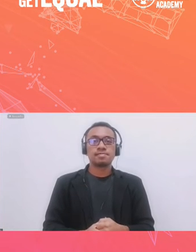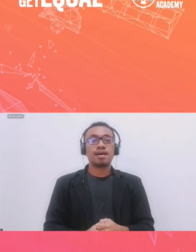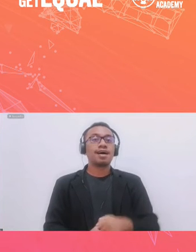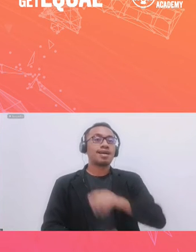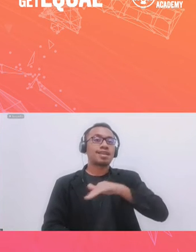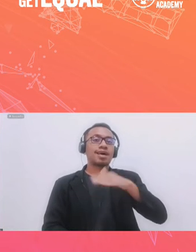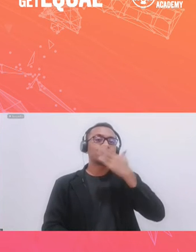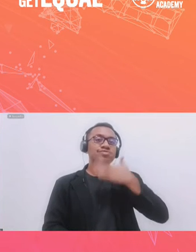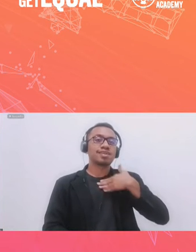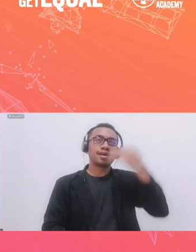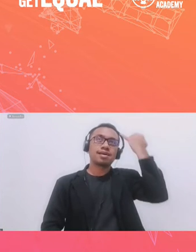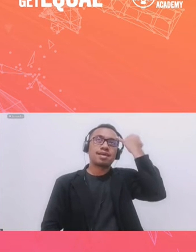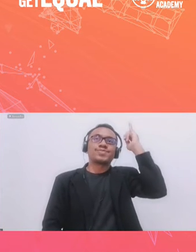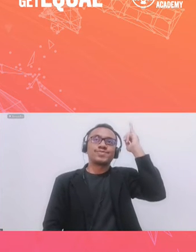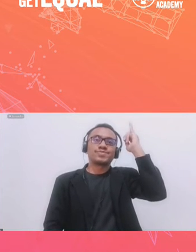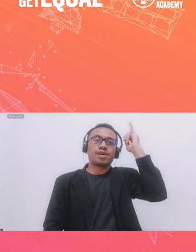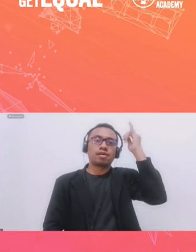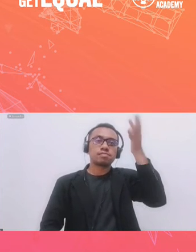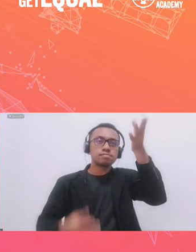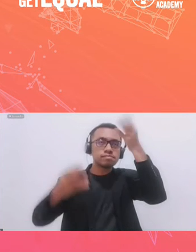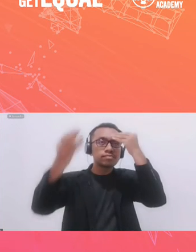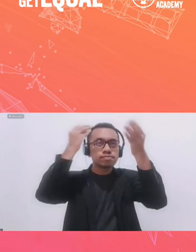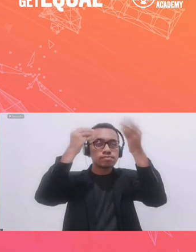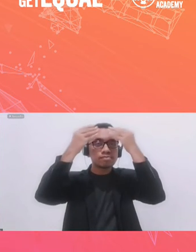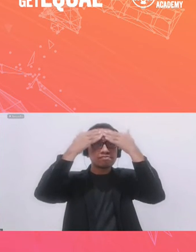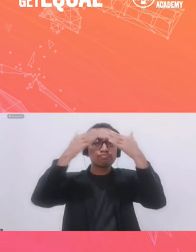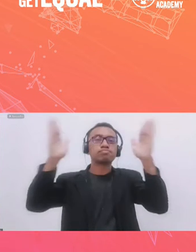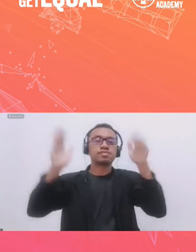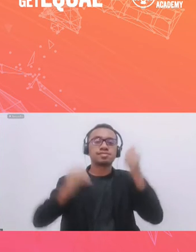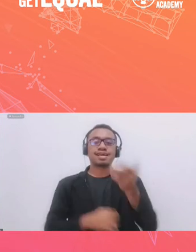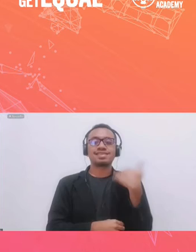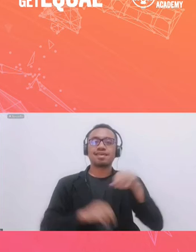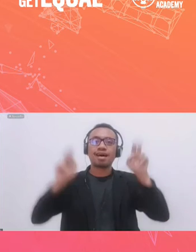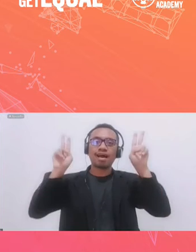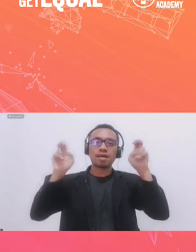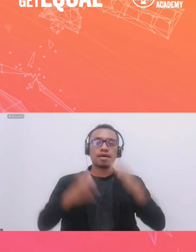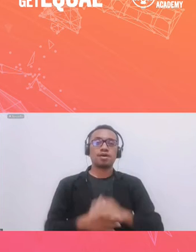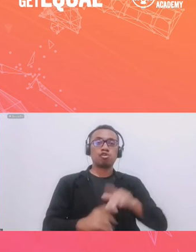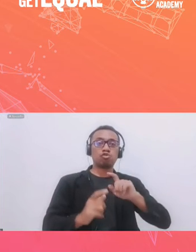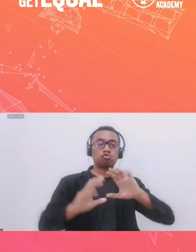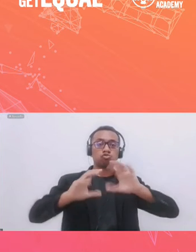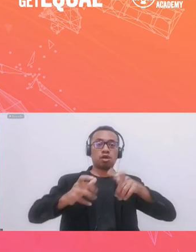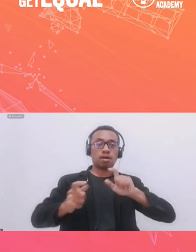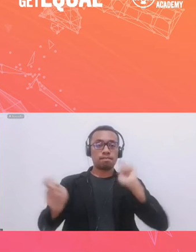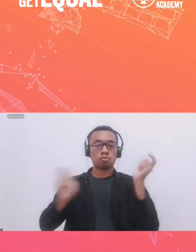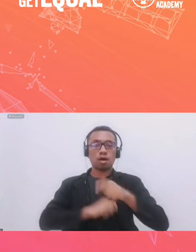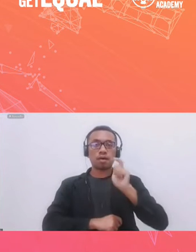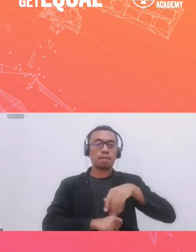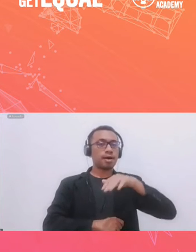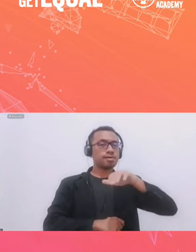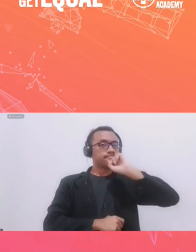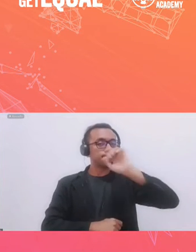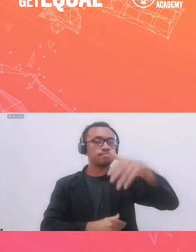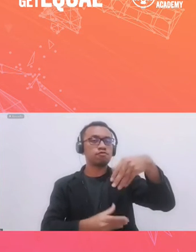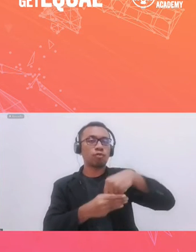ya. Tadi dikatakan bahwa ubah dunia dengan suaramu. Nah, tapi tentunya kita berusaha memberikan enabling